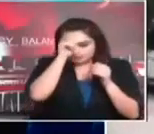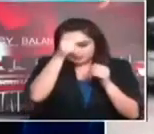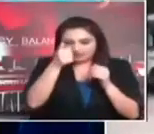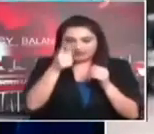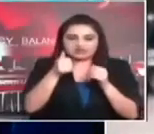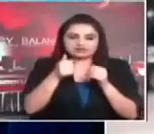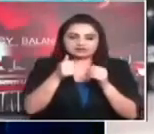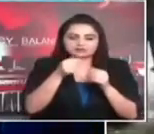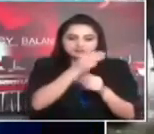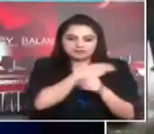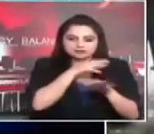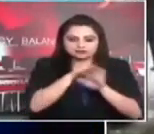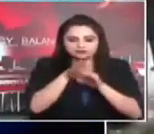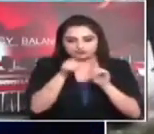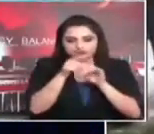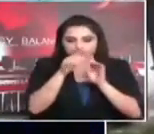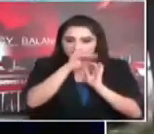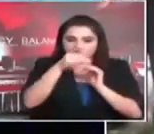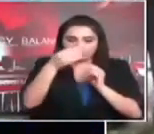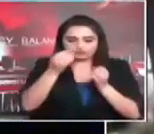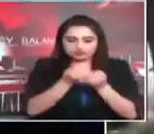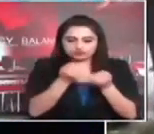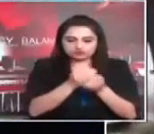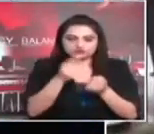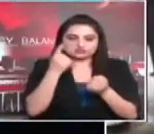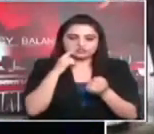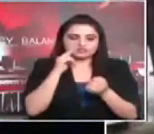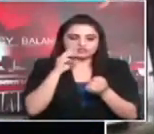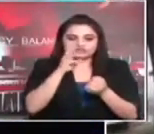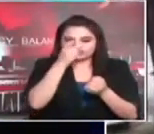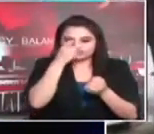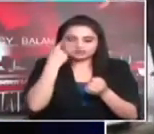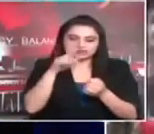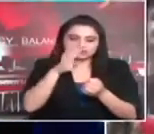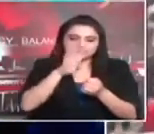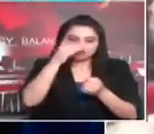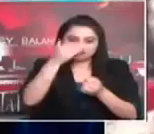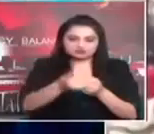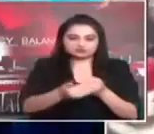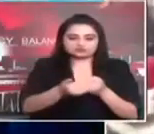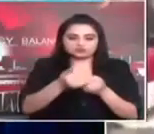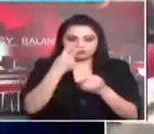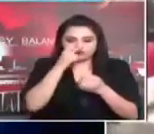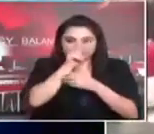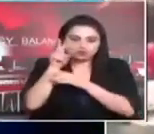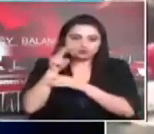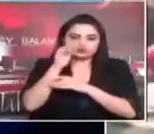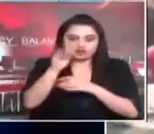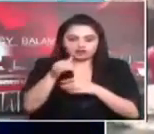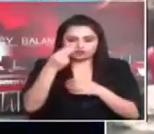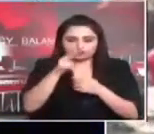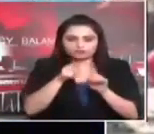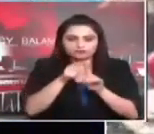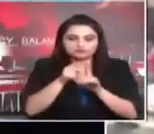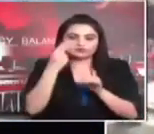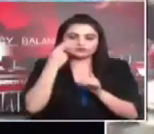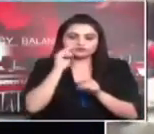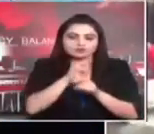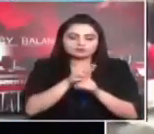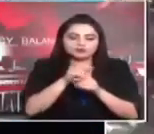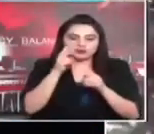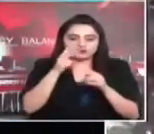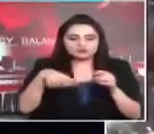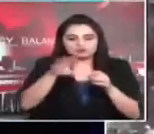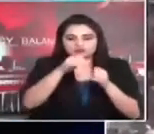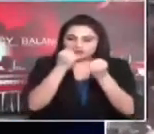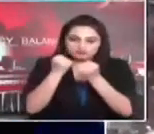समेत आउने गरेका छन्। सामान्य दिन दैनिक 300 देखि 400 जनासम्म पर्यटक आउने भए पनि शनिबार सार्वजनिक बिदा